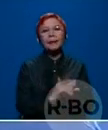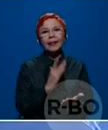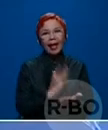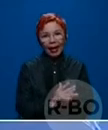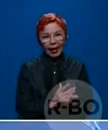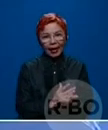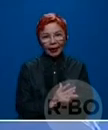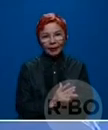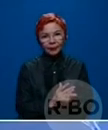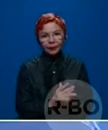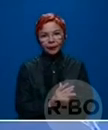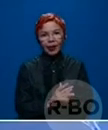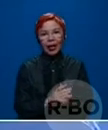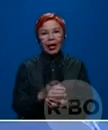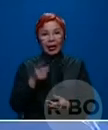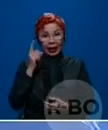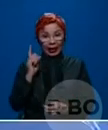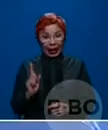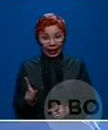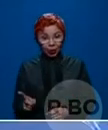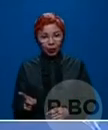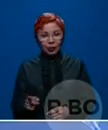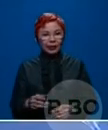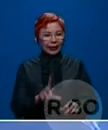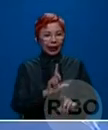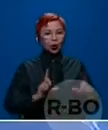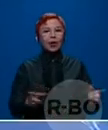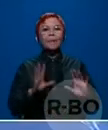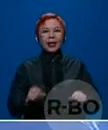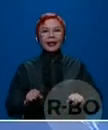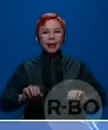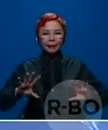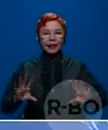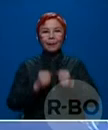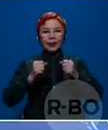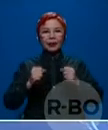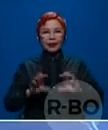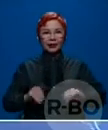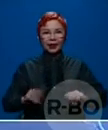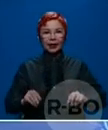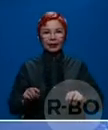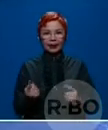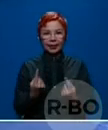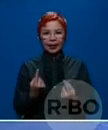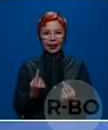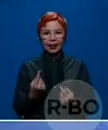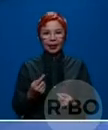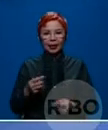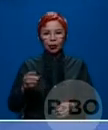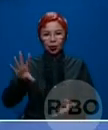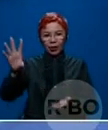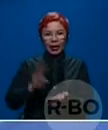mengatasi dengan demikian maka lingkungan di sana bisa membuka kesempatan pekerjaan termasuk dana yang 1 M untuk